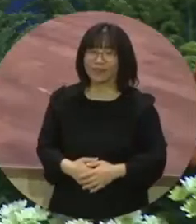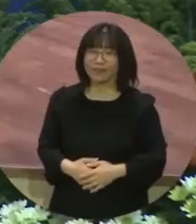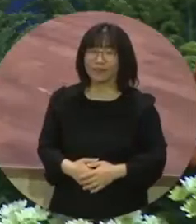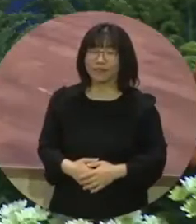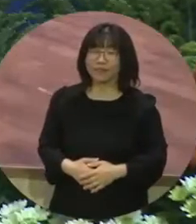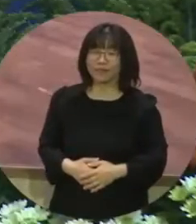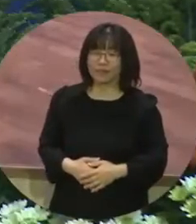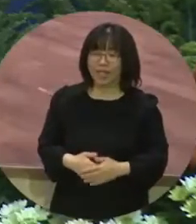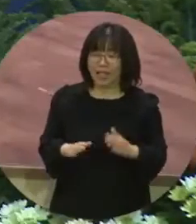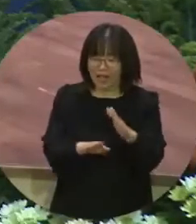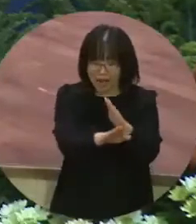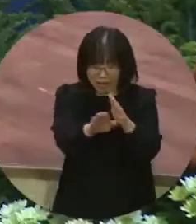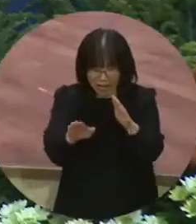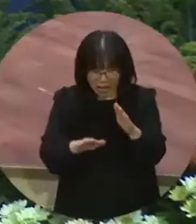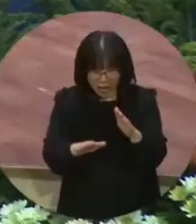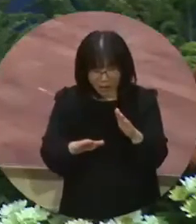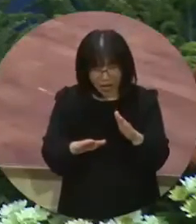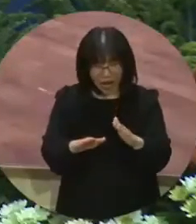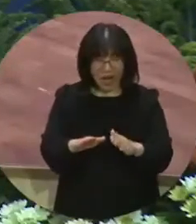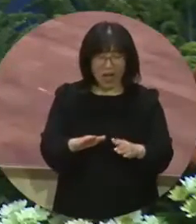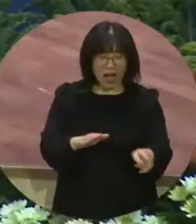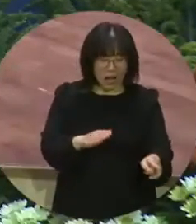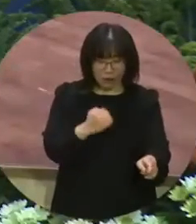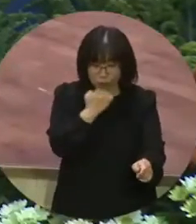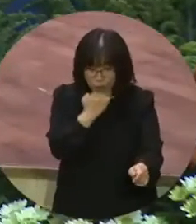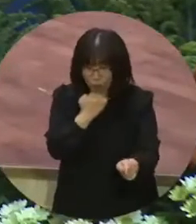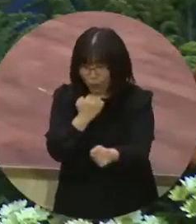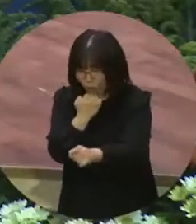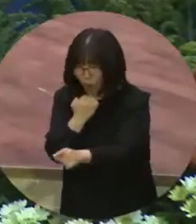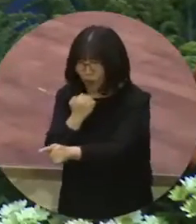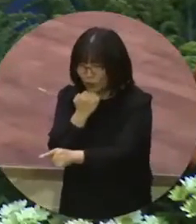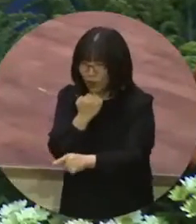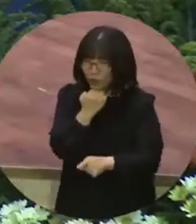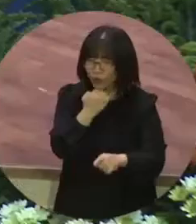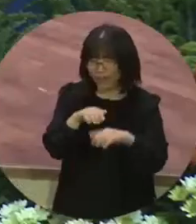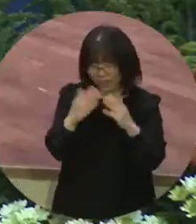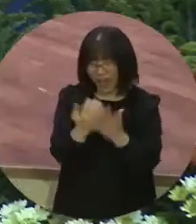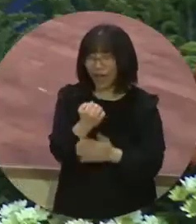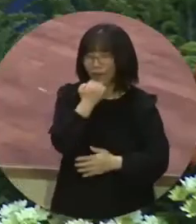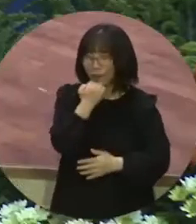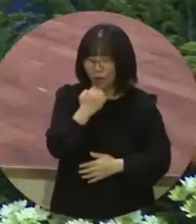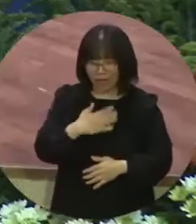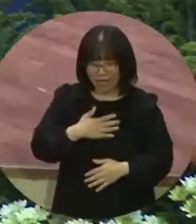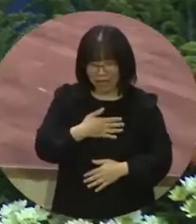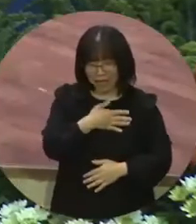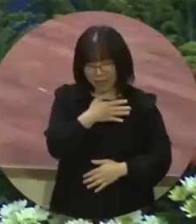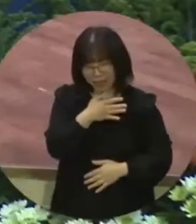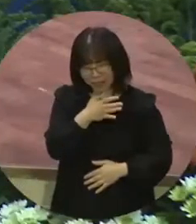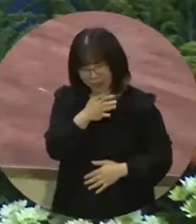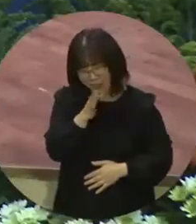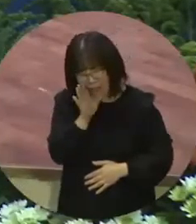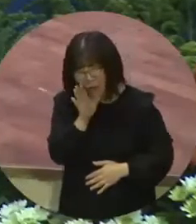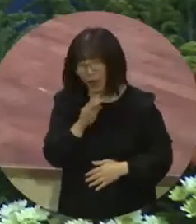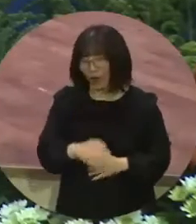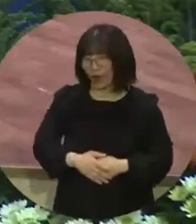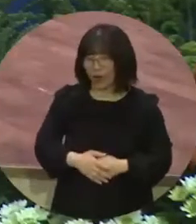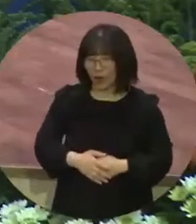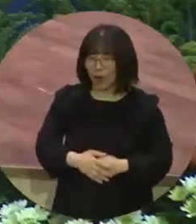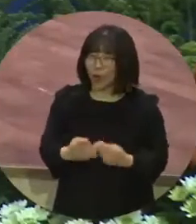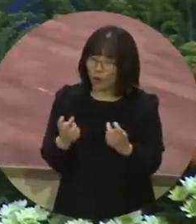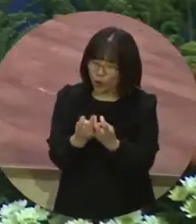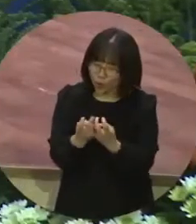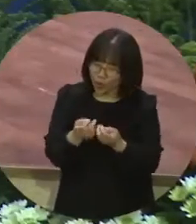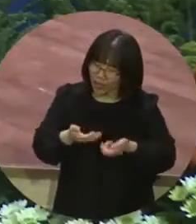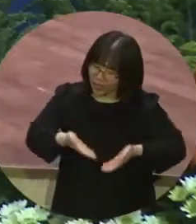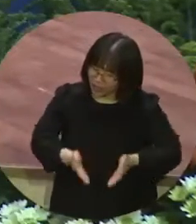너무너무 가슴에 모든 것이 다 웃음. 아니, 내가 이 나이에, 어떻게 아들을 낳을